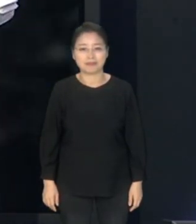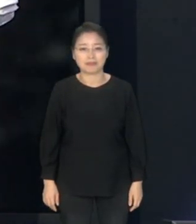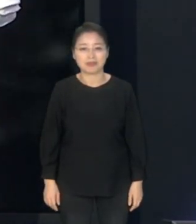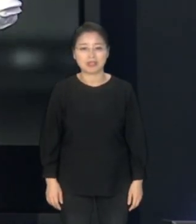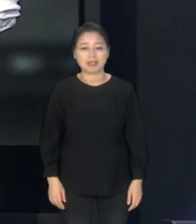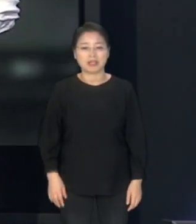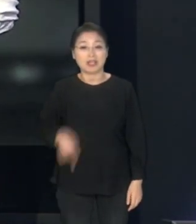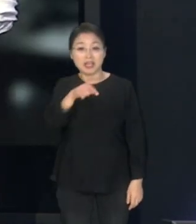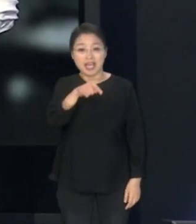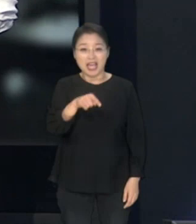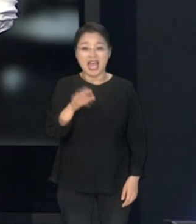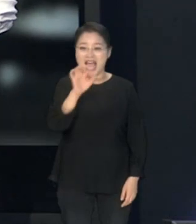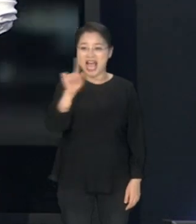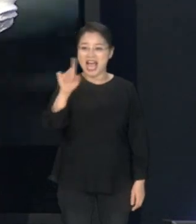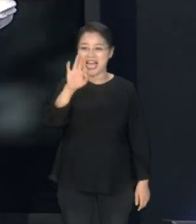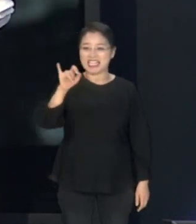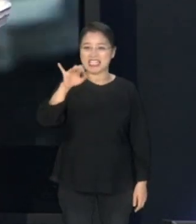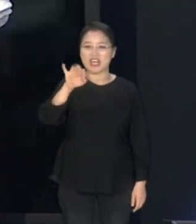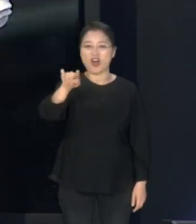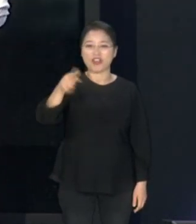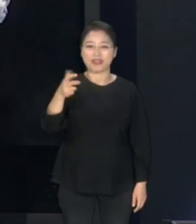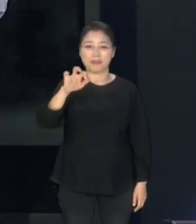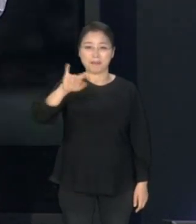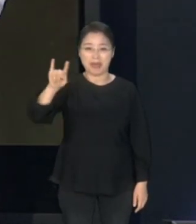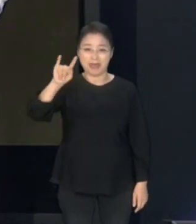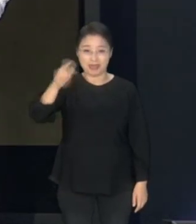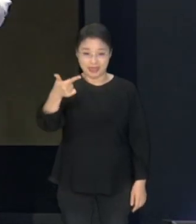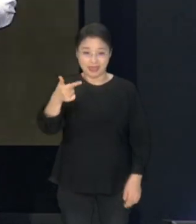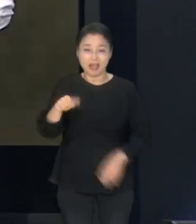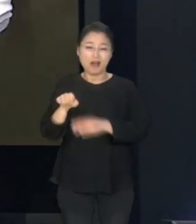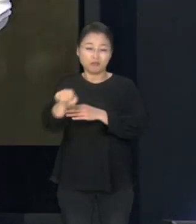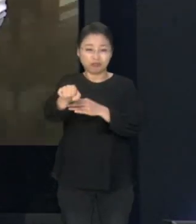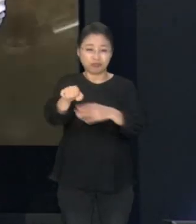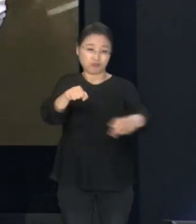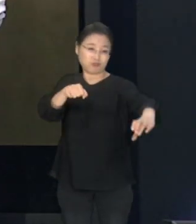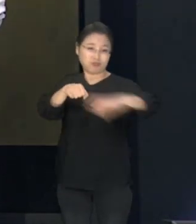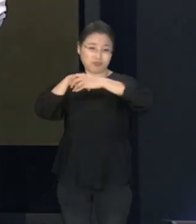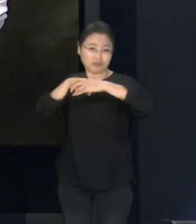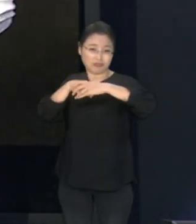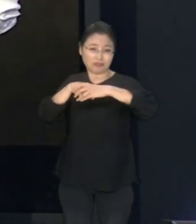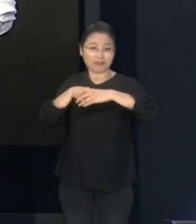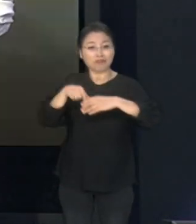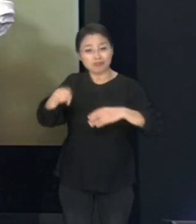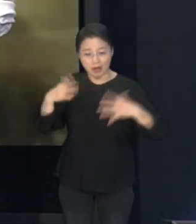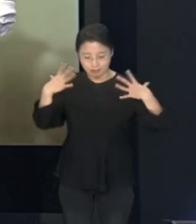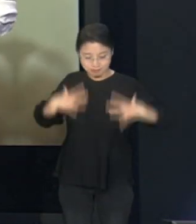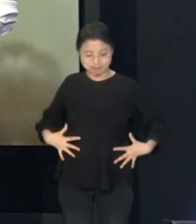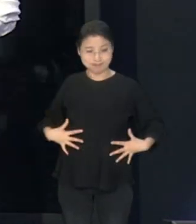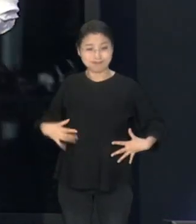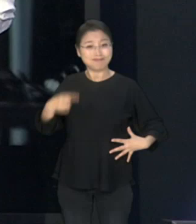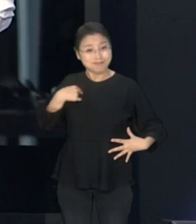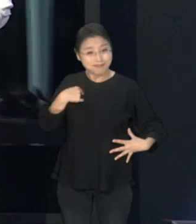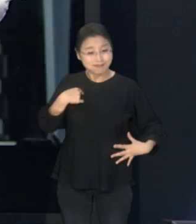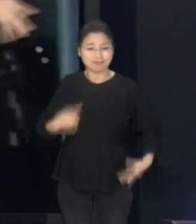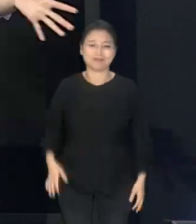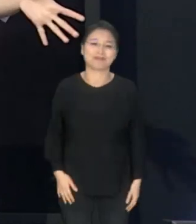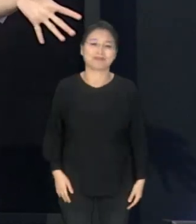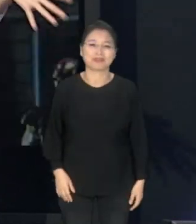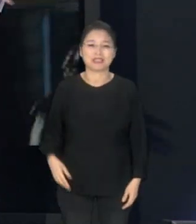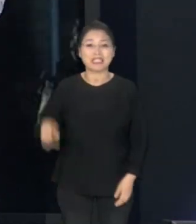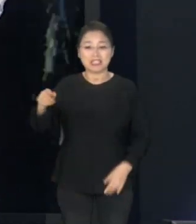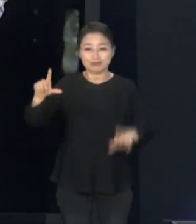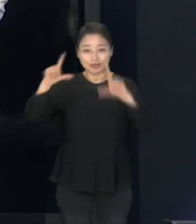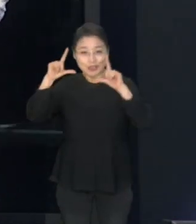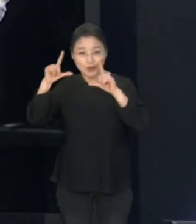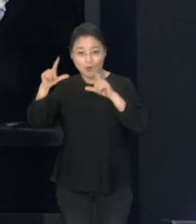마블의 영웅 아이언맨. 손을 뻗으면 몸에 착 달라붙는 아이언맨 수트 잘 아시죠? 주인공 토니